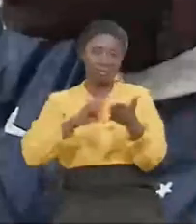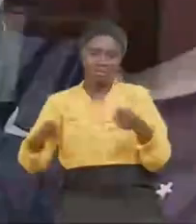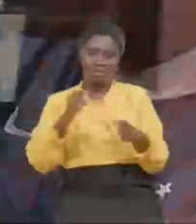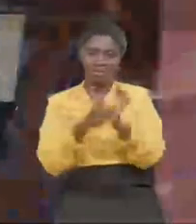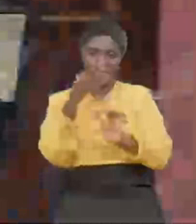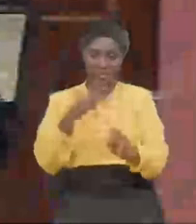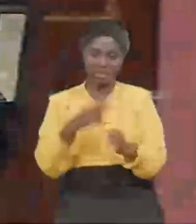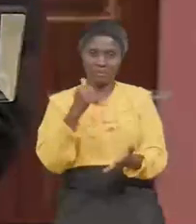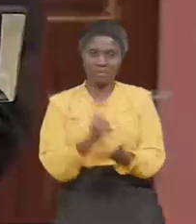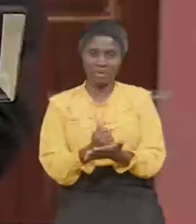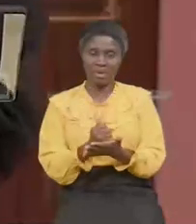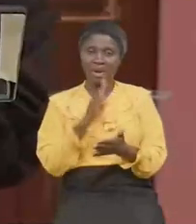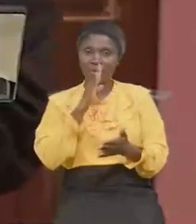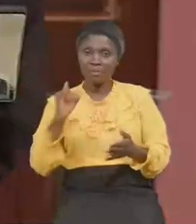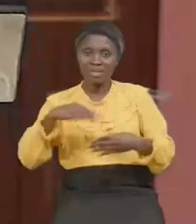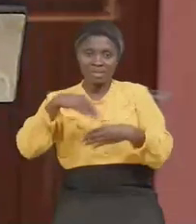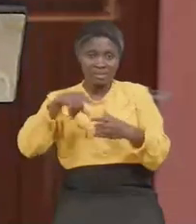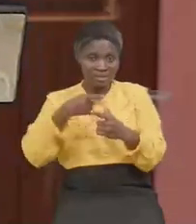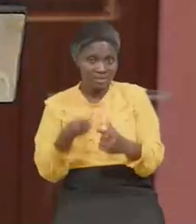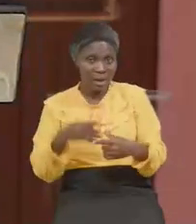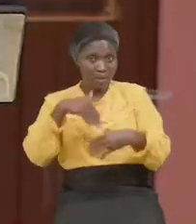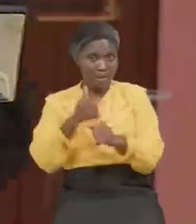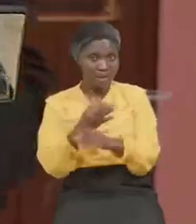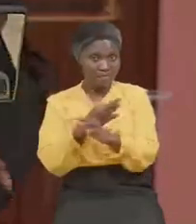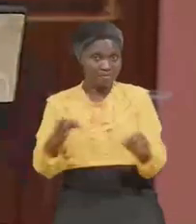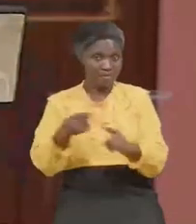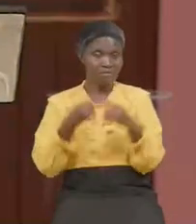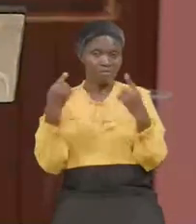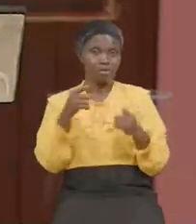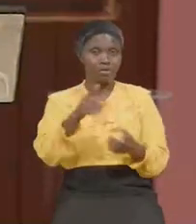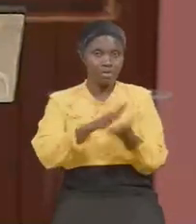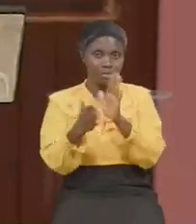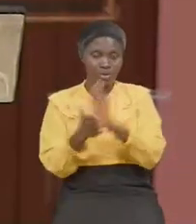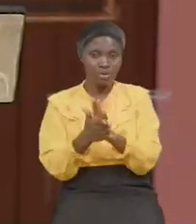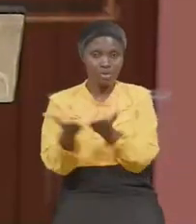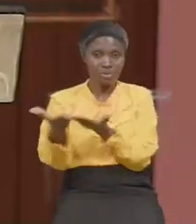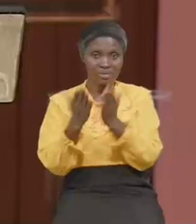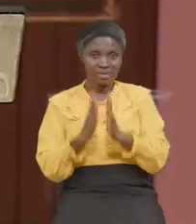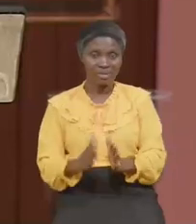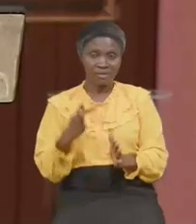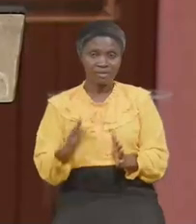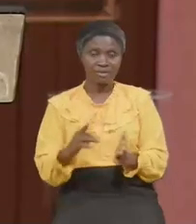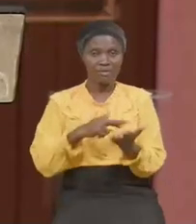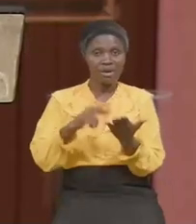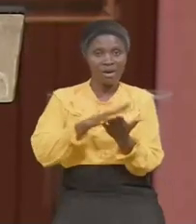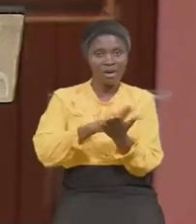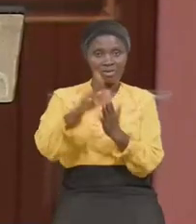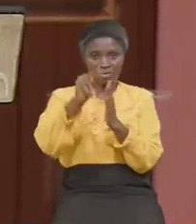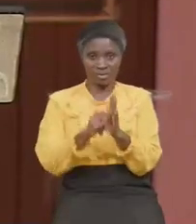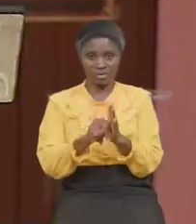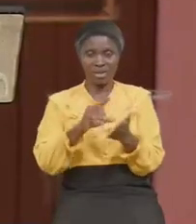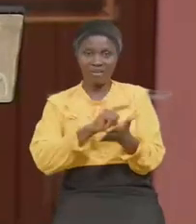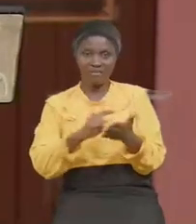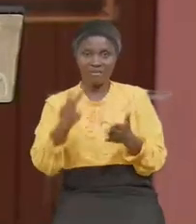Ayant été affranchi du péché, vous êtes devenu esclave de la justice. Verset 22. Mais maintenant,